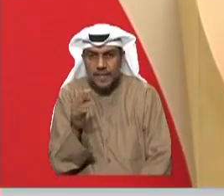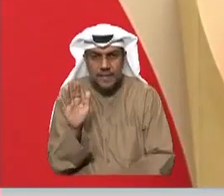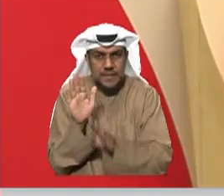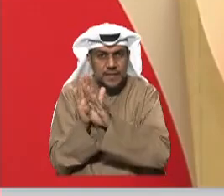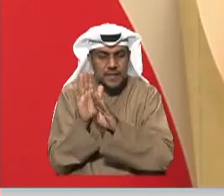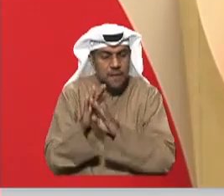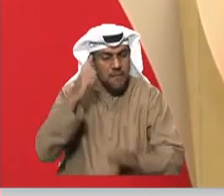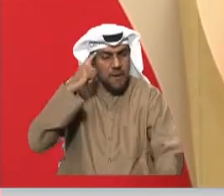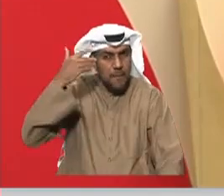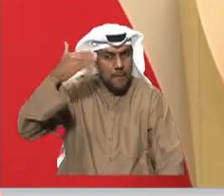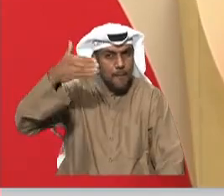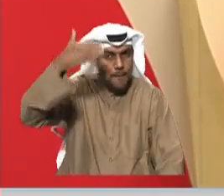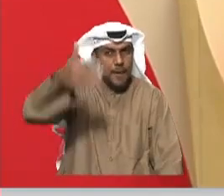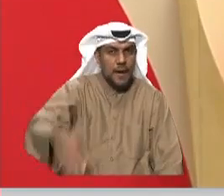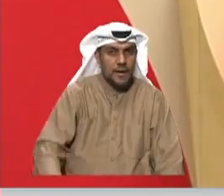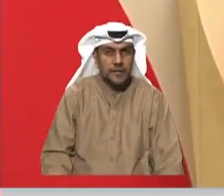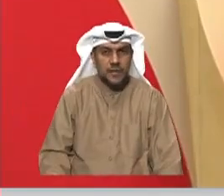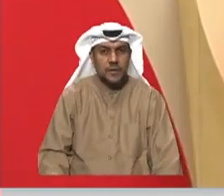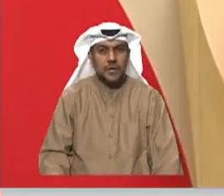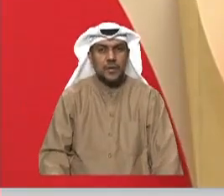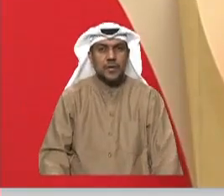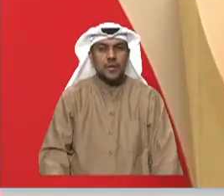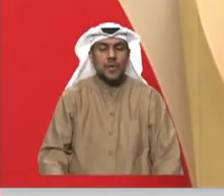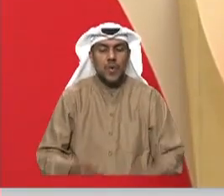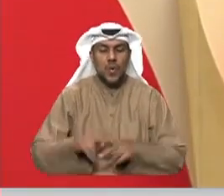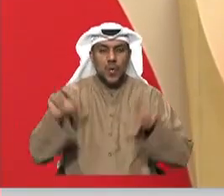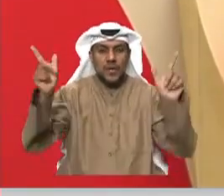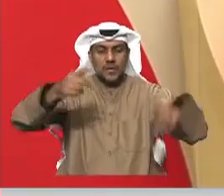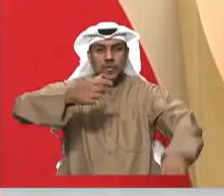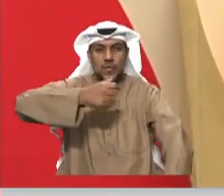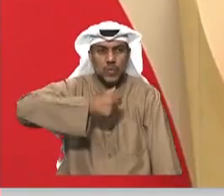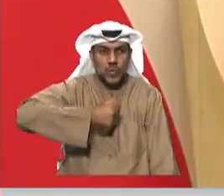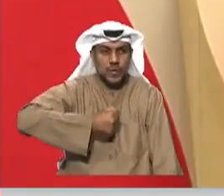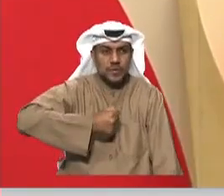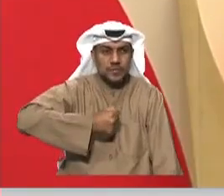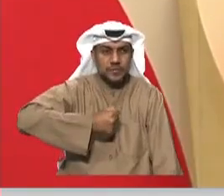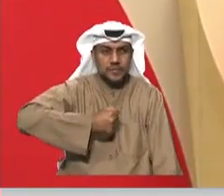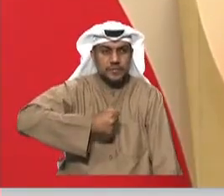المستقبل. مبارك العنزي، تلفزيون دولة الكويت، الرياض.